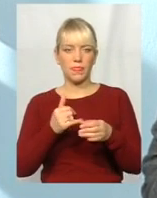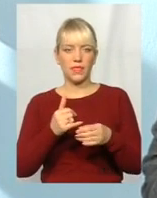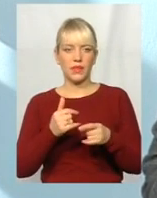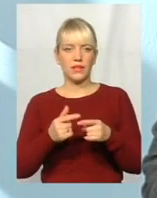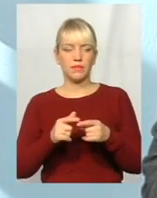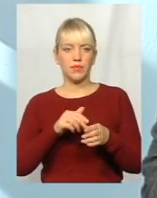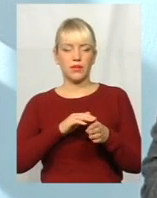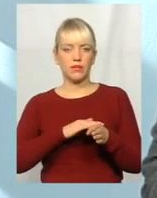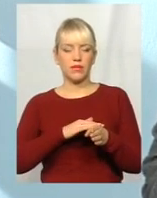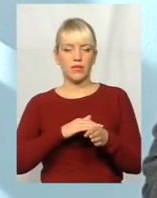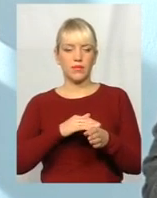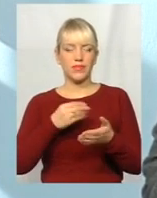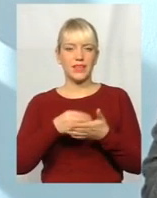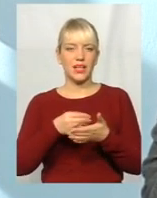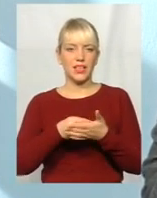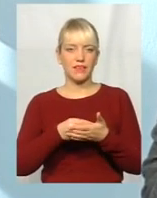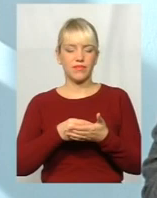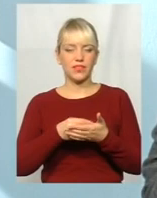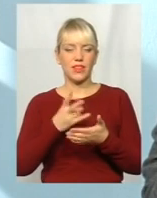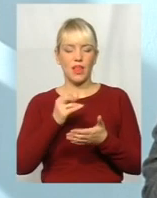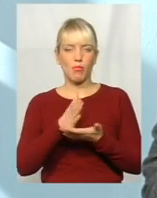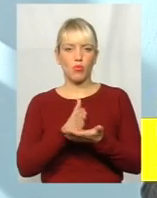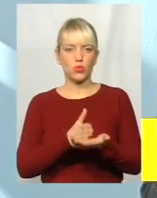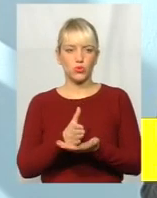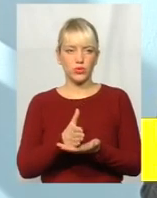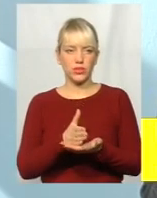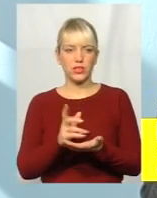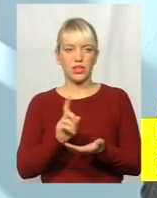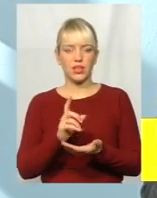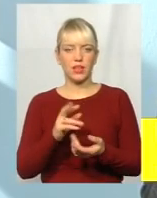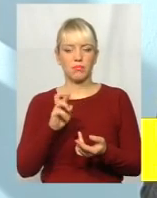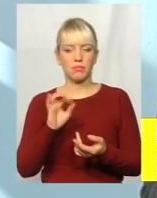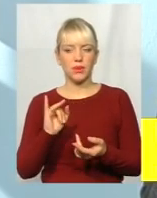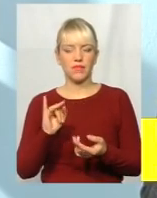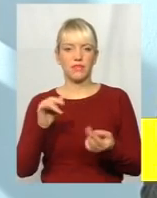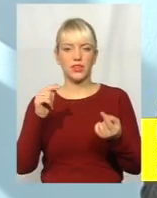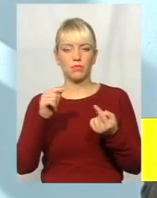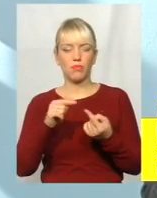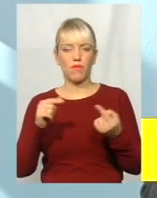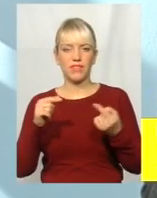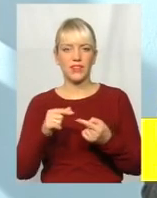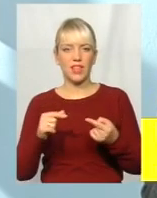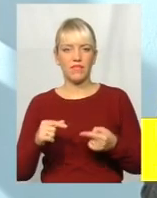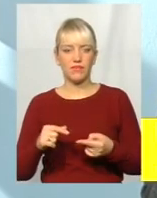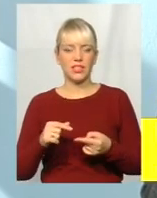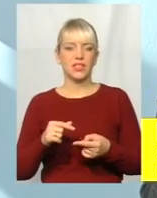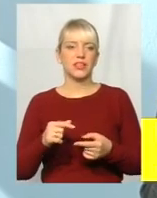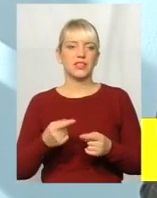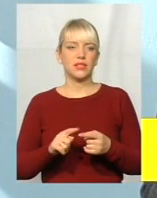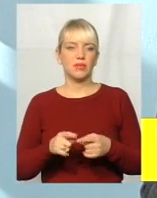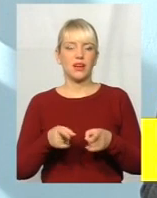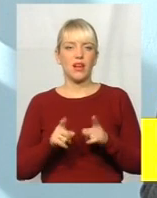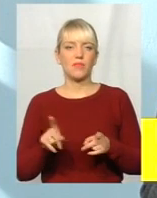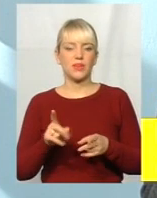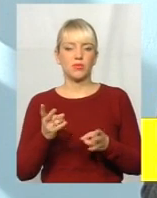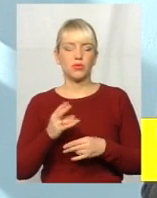повновісний такий, знаєте, тариф на послуги, який би відповідав тим реаліям, які потребує ЖЕК.